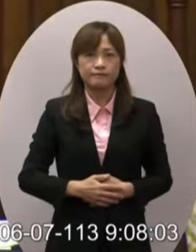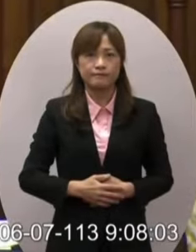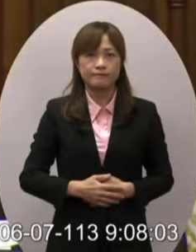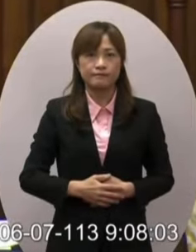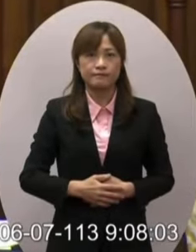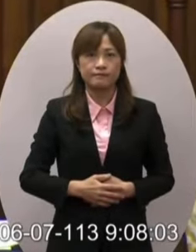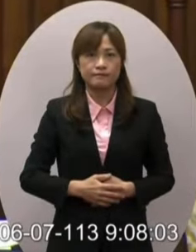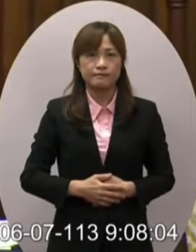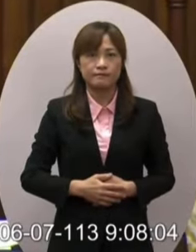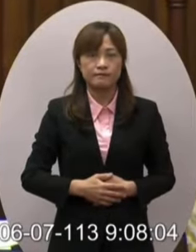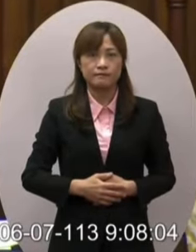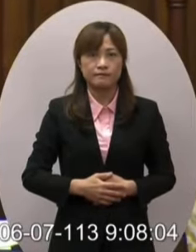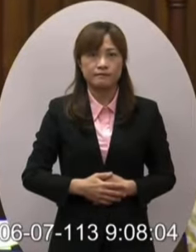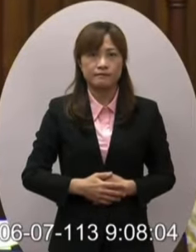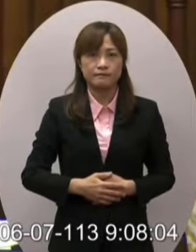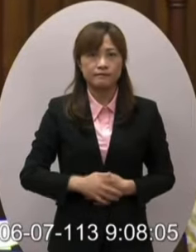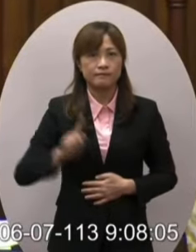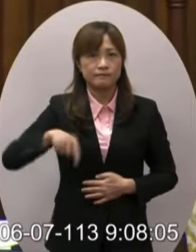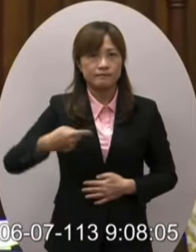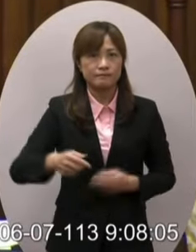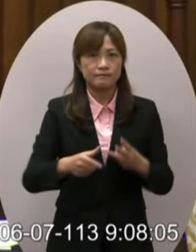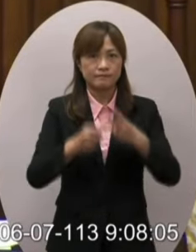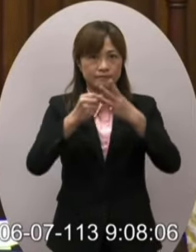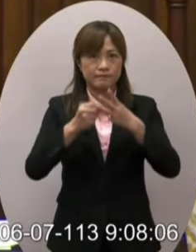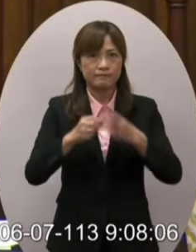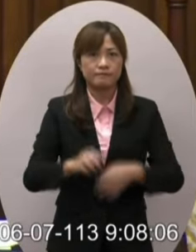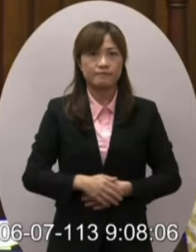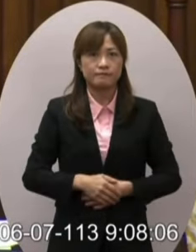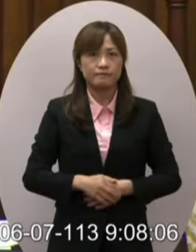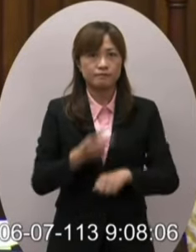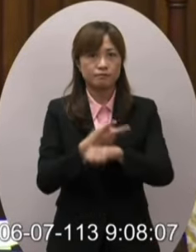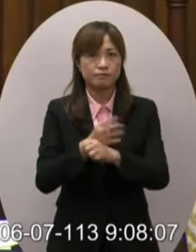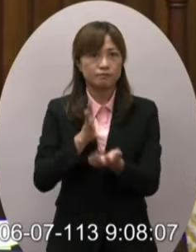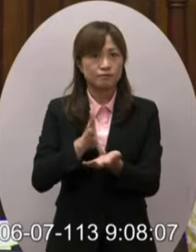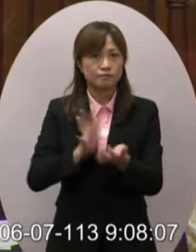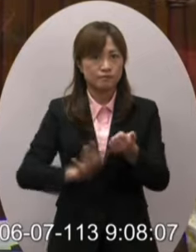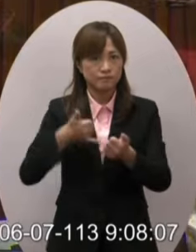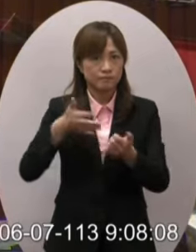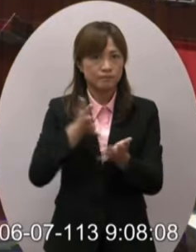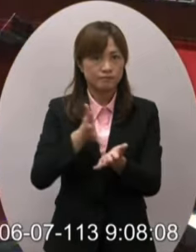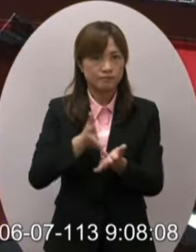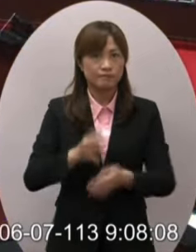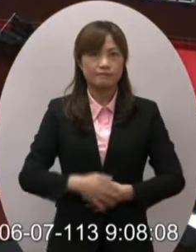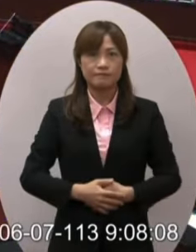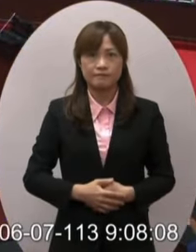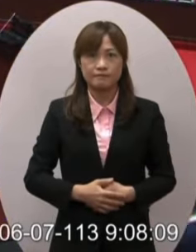谢谢林佩祥委员的发言。接下来请登记第三号罗志强委员发言。